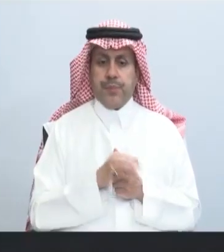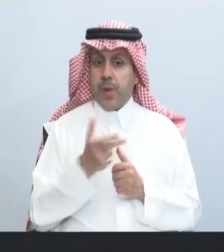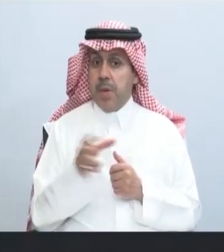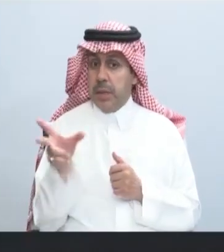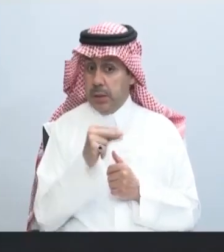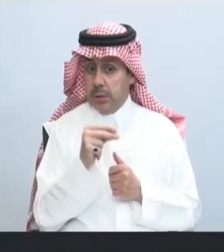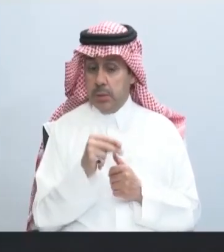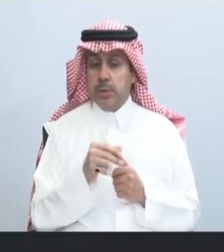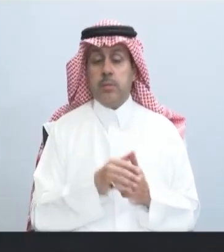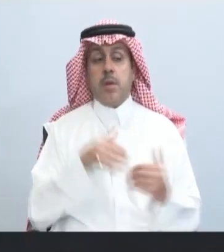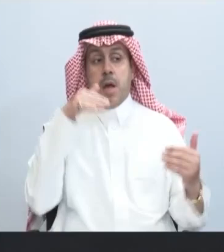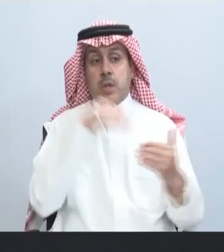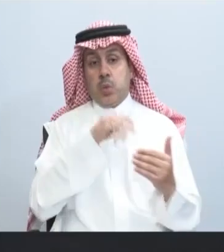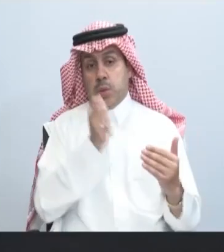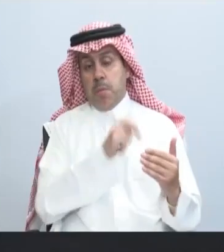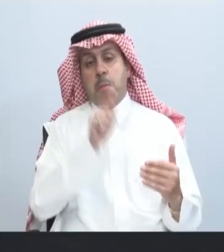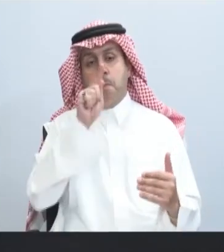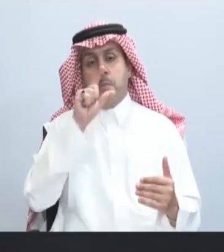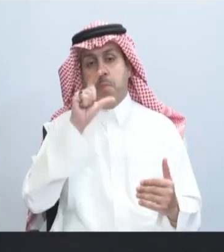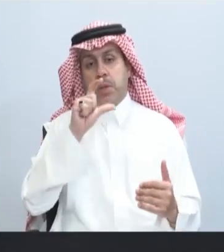ما هي نتيجه غزوه بدر